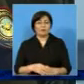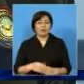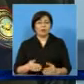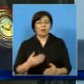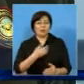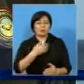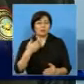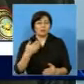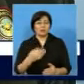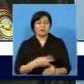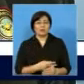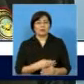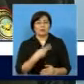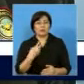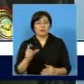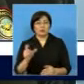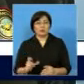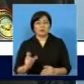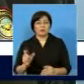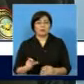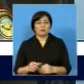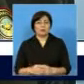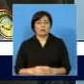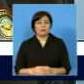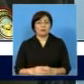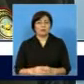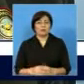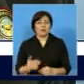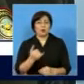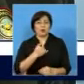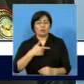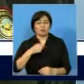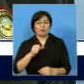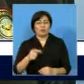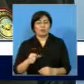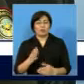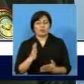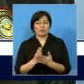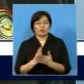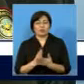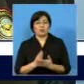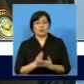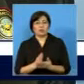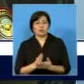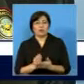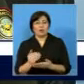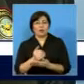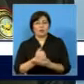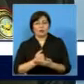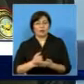вот, к жителям. У нас газовые баллоны имеют свойство накапливать в